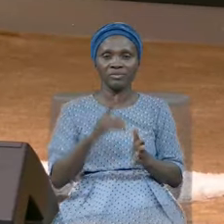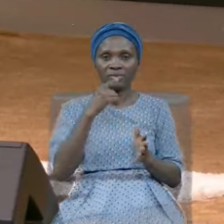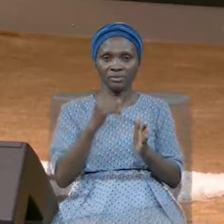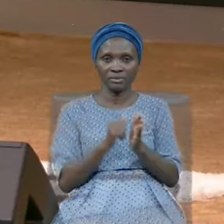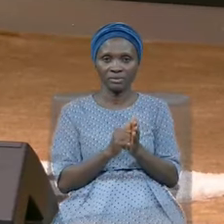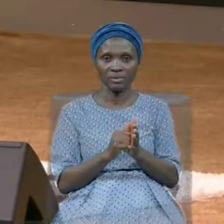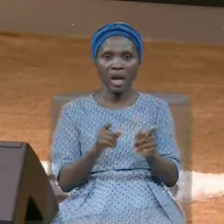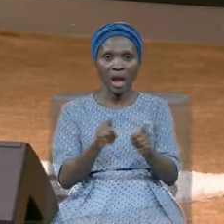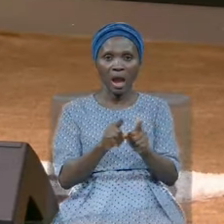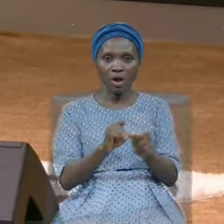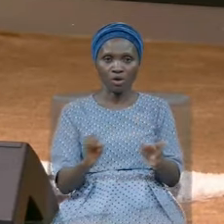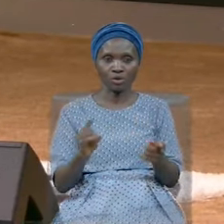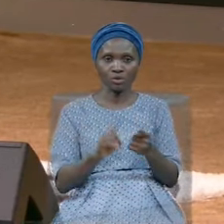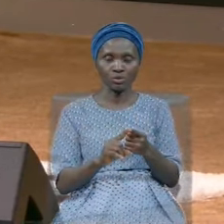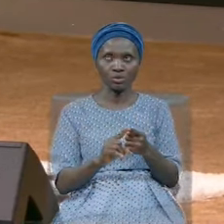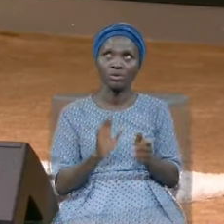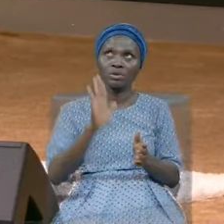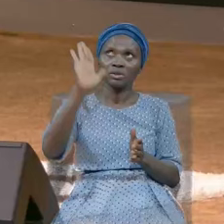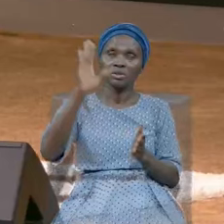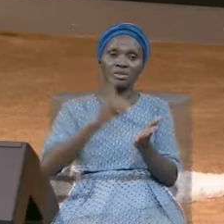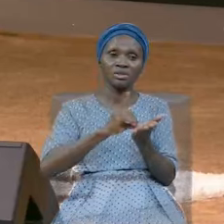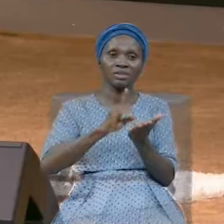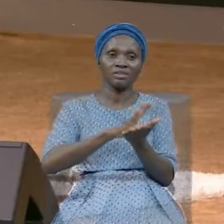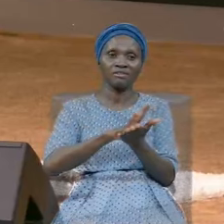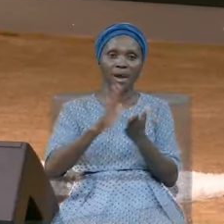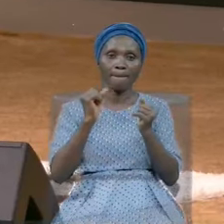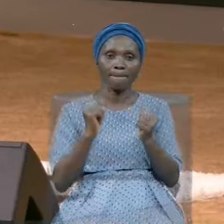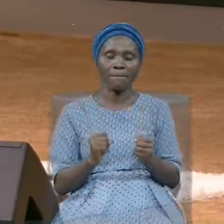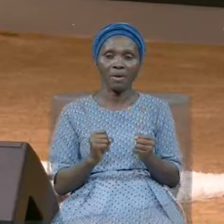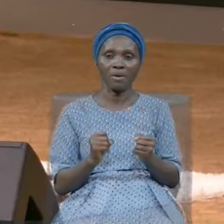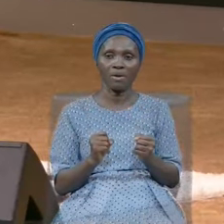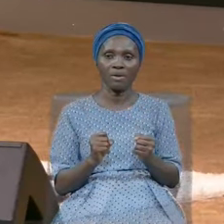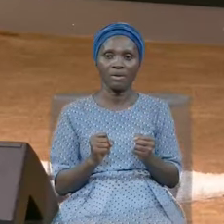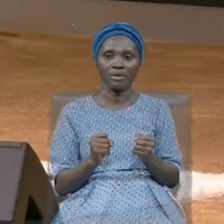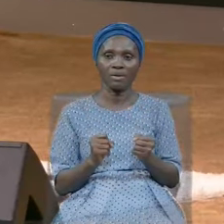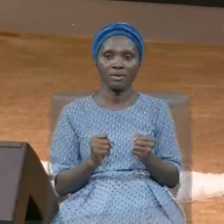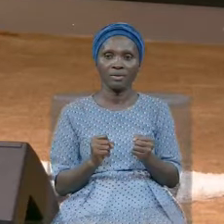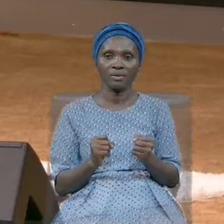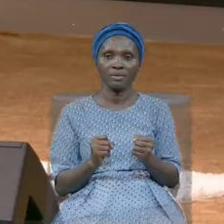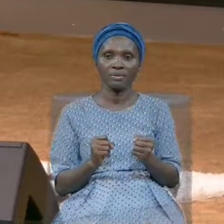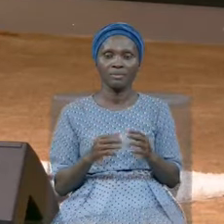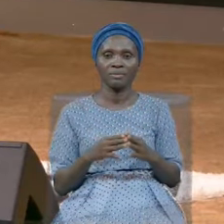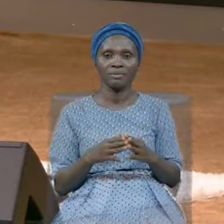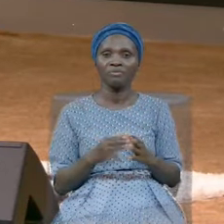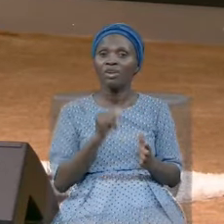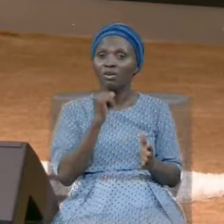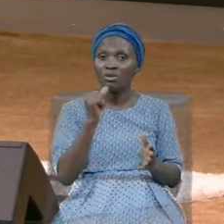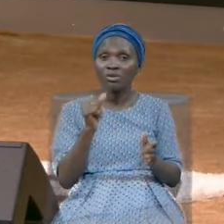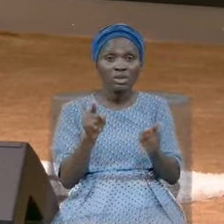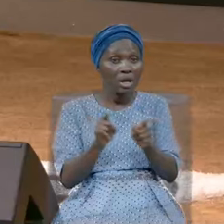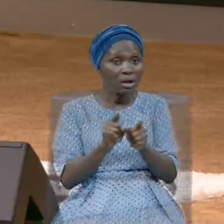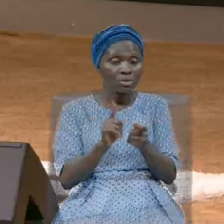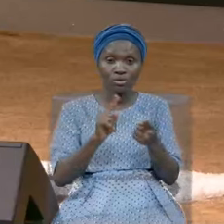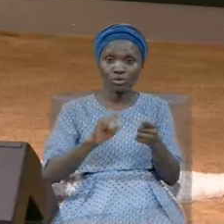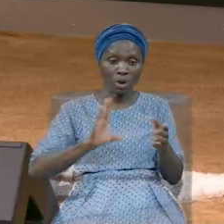2 Pierre 1, 3. Comme sa divine puissance, la vie que nous menons, ce n'est pas